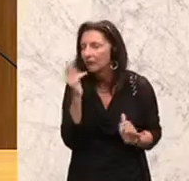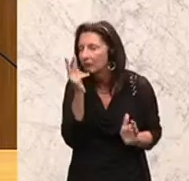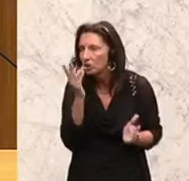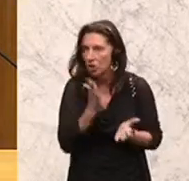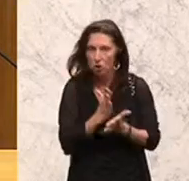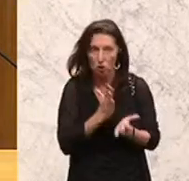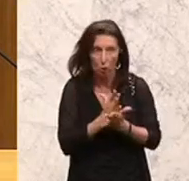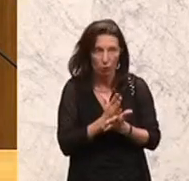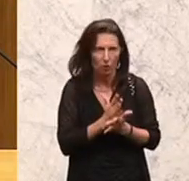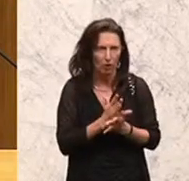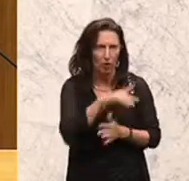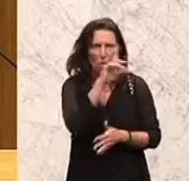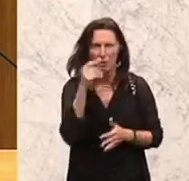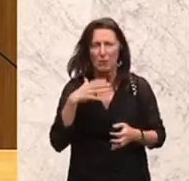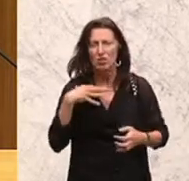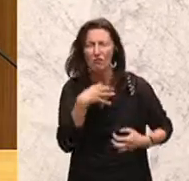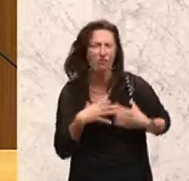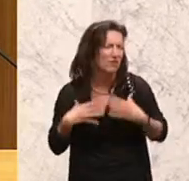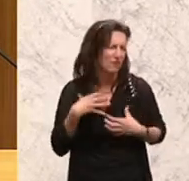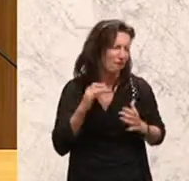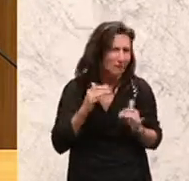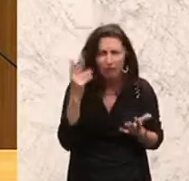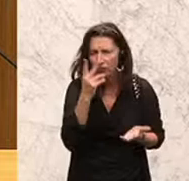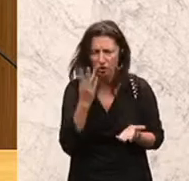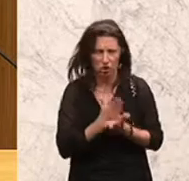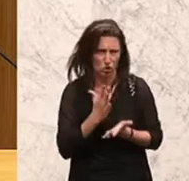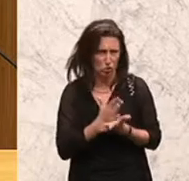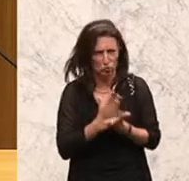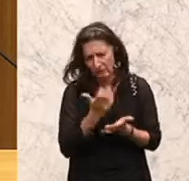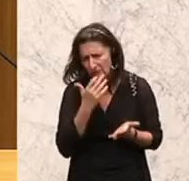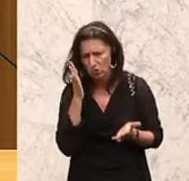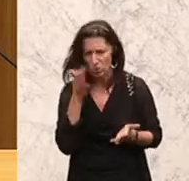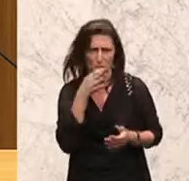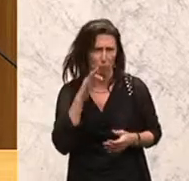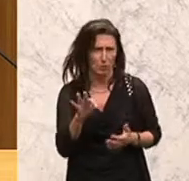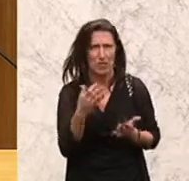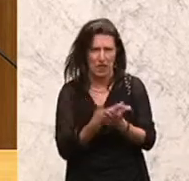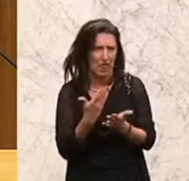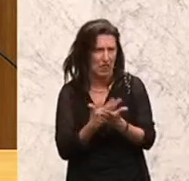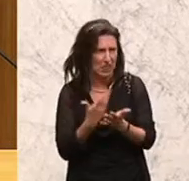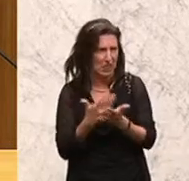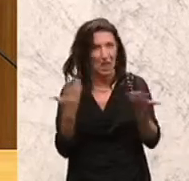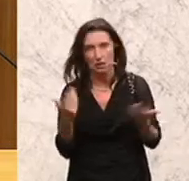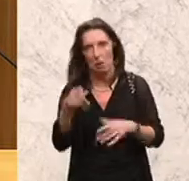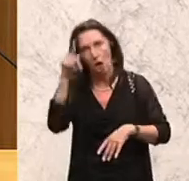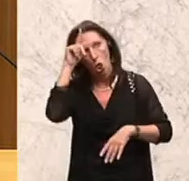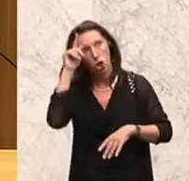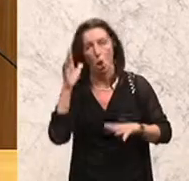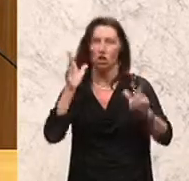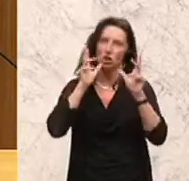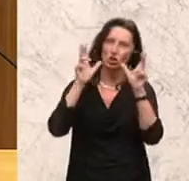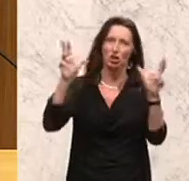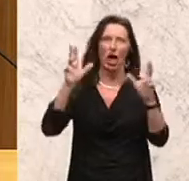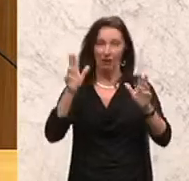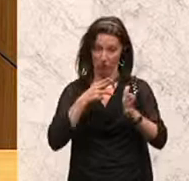die Verzweiflung der Menschen verstehe ich auch. Und die wollen es sich verbessern. Deswegen rufen sie ja Alemannia, wenn sie in die Züge steigen. Sie wollen